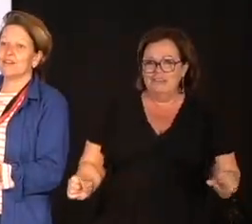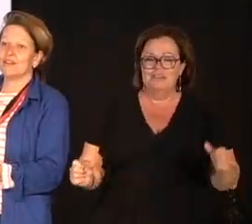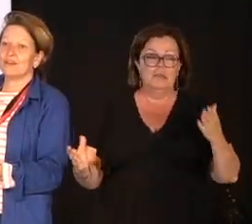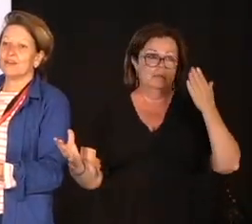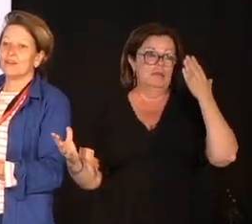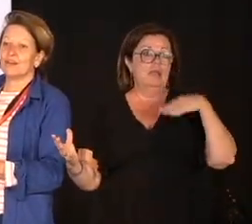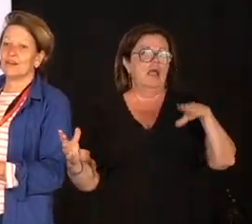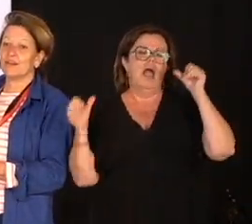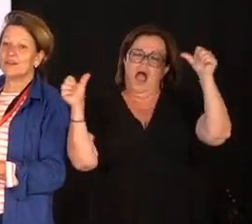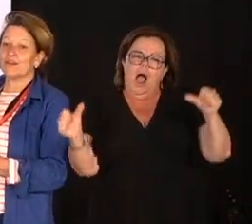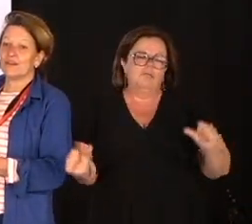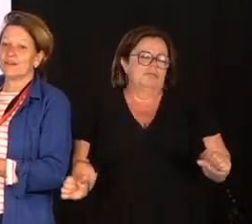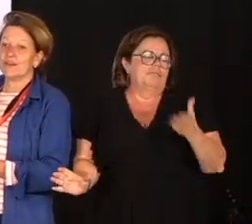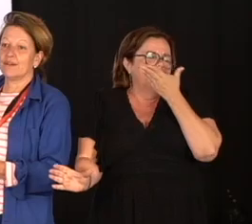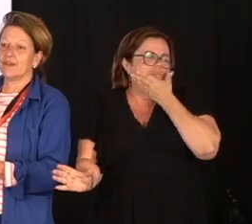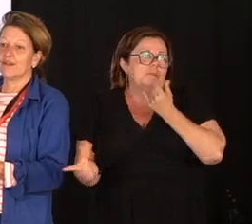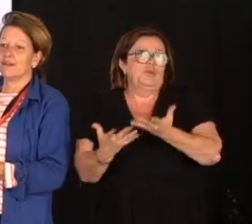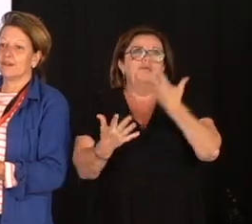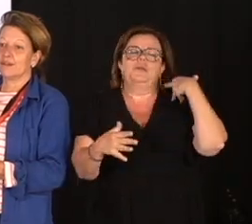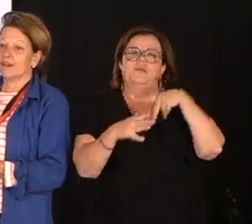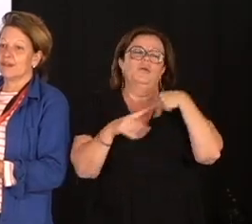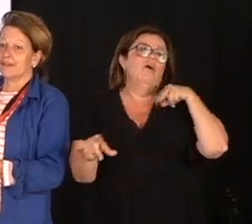on avait dit depuis le début.